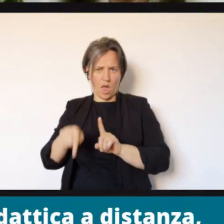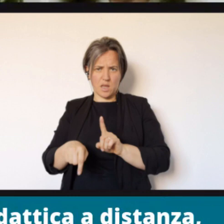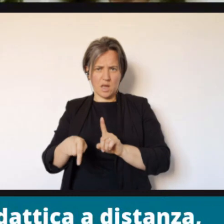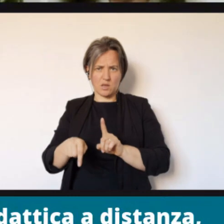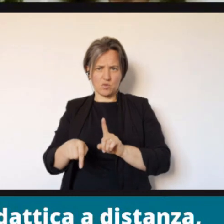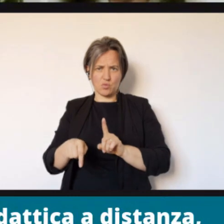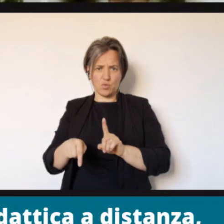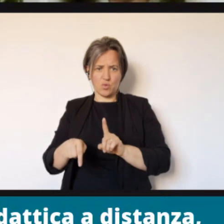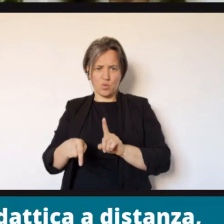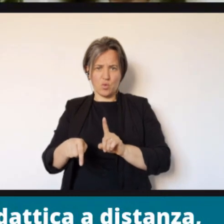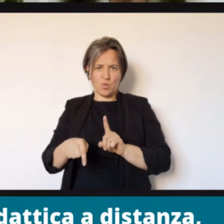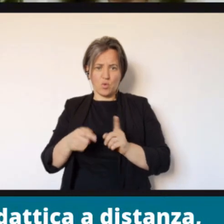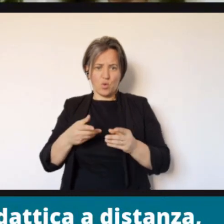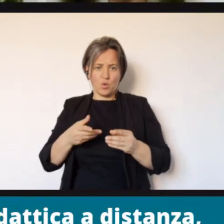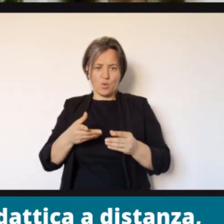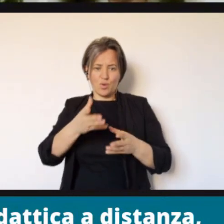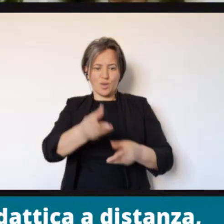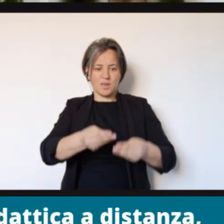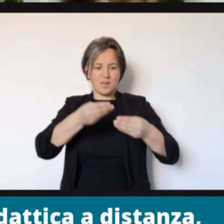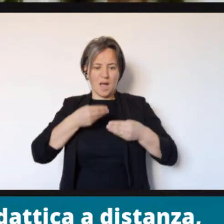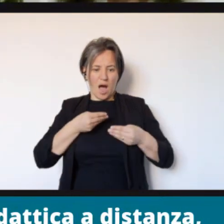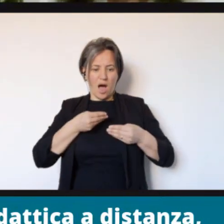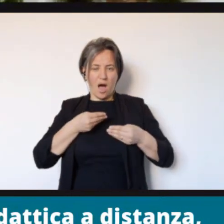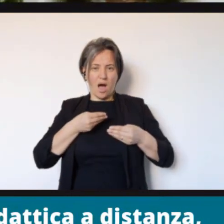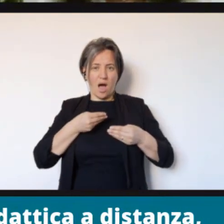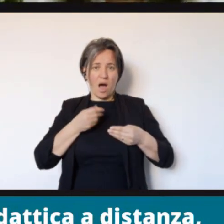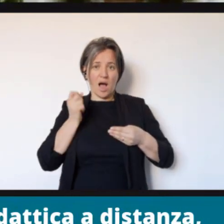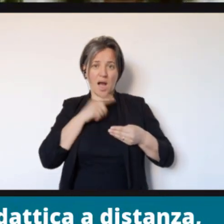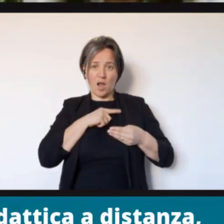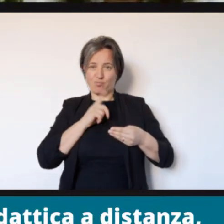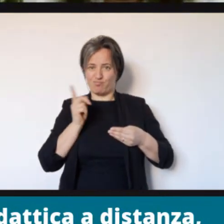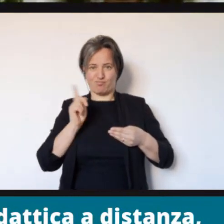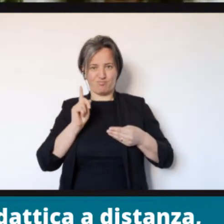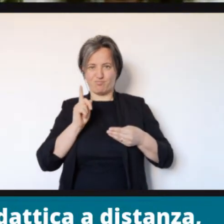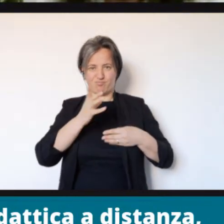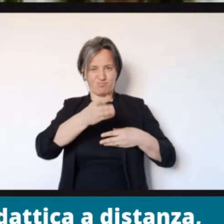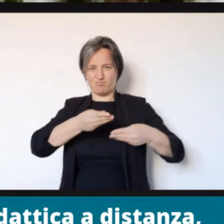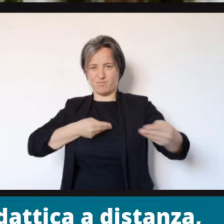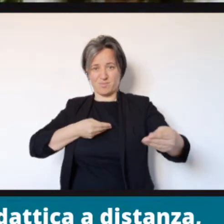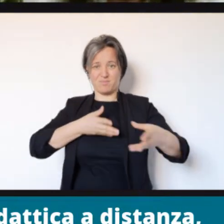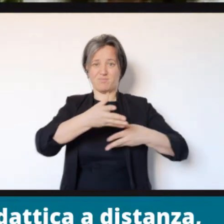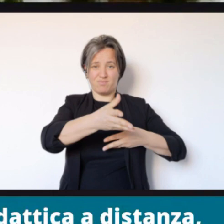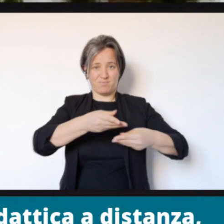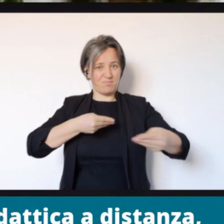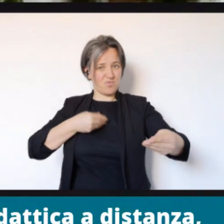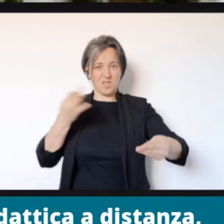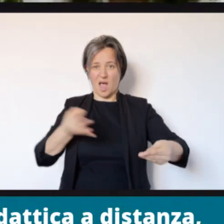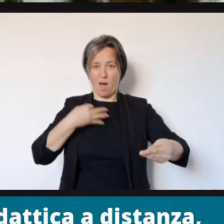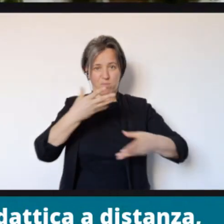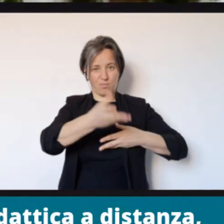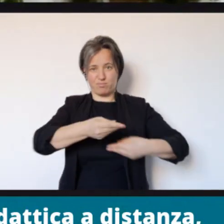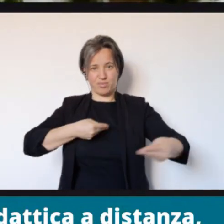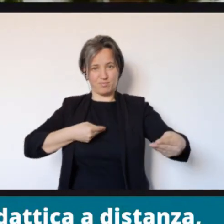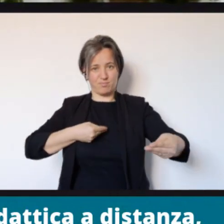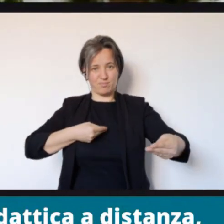come è adesso, non dà niente per niente. Quindi quello che è gratis non è detto che sia